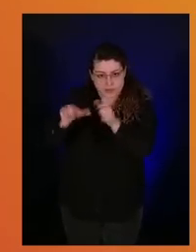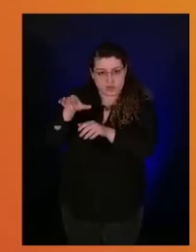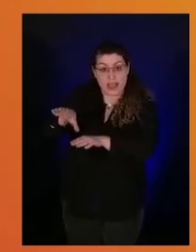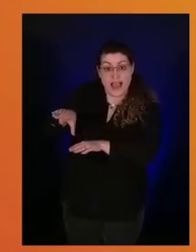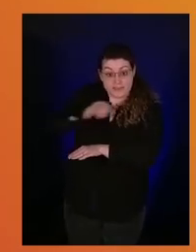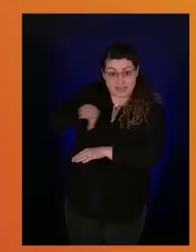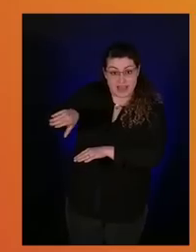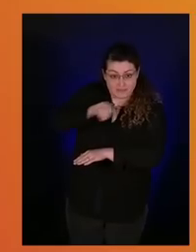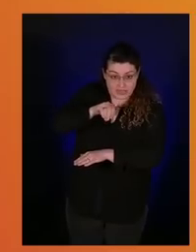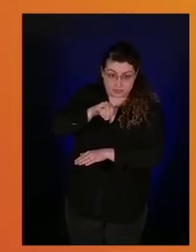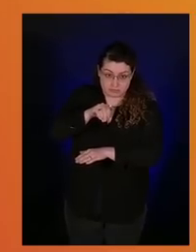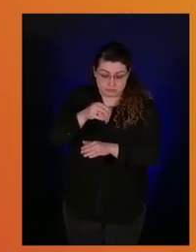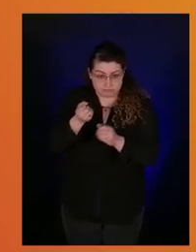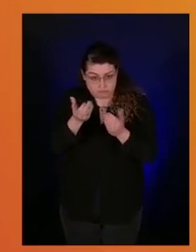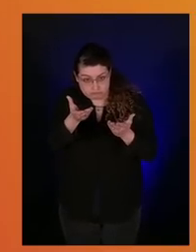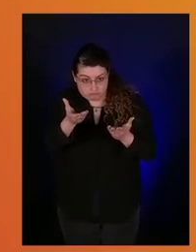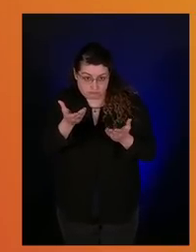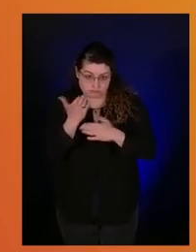de notre congrès.